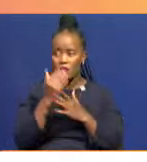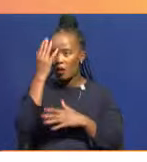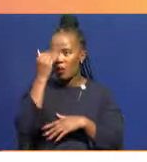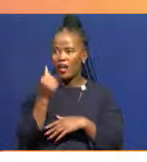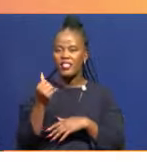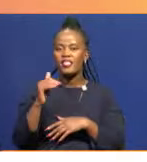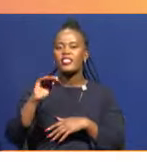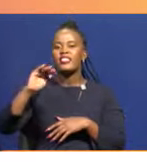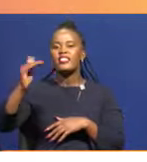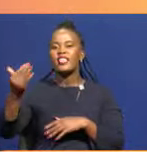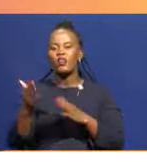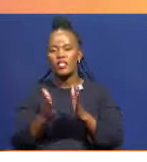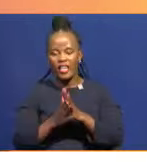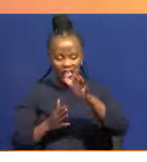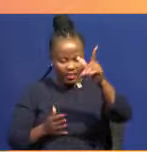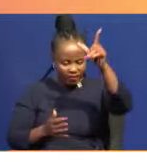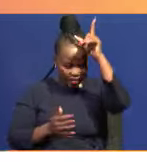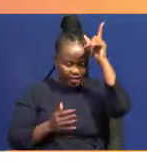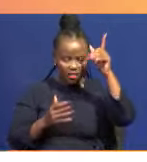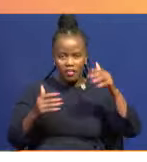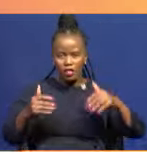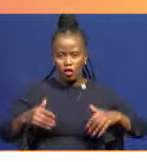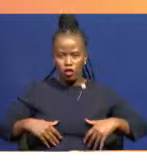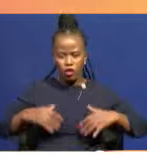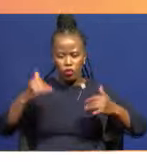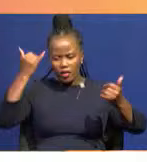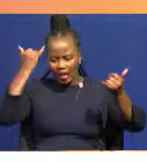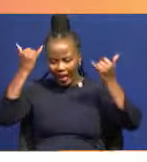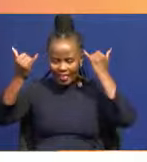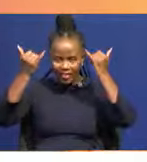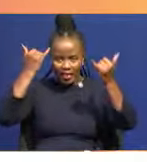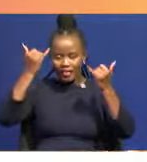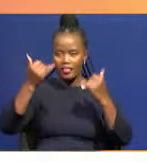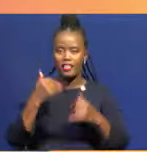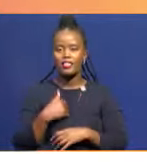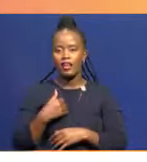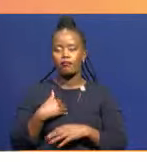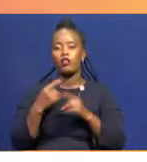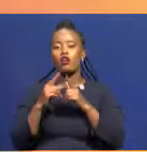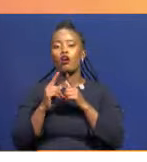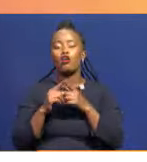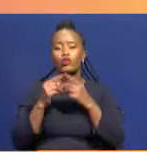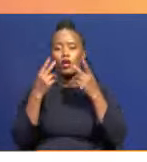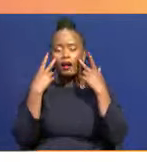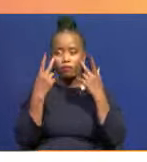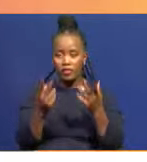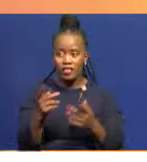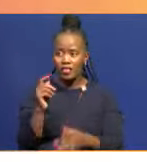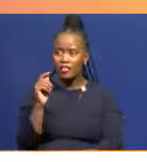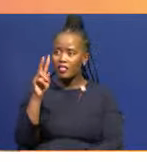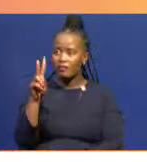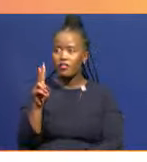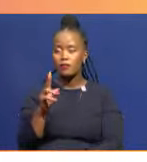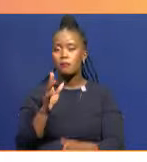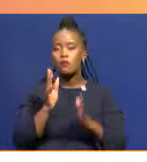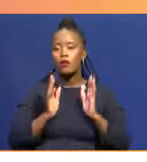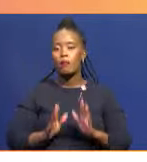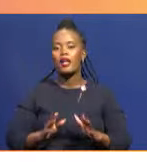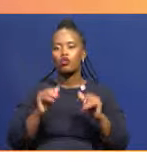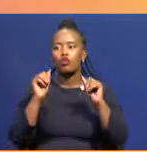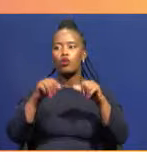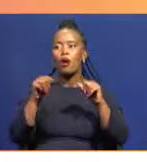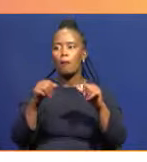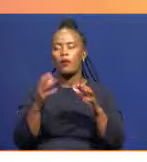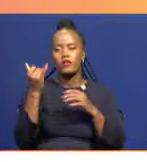kule vijijini utapata kuna vijana wako na ujuzi. Hata tumeona kwa runinga zetu mtu anaweza kuja a innovate